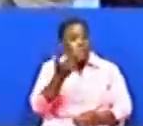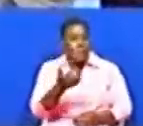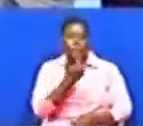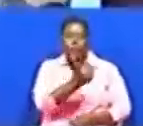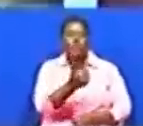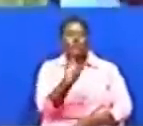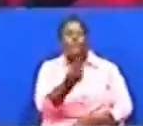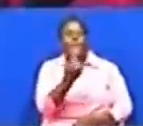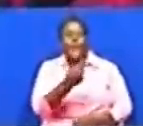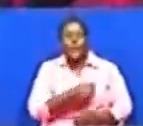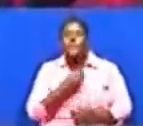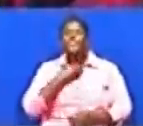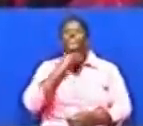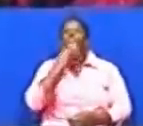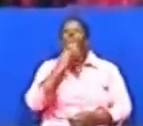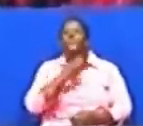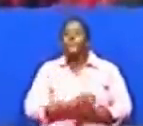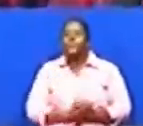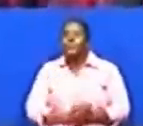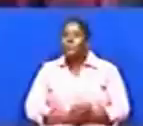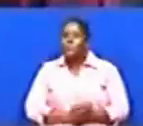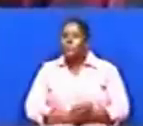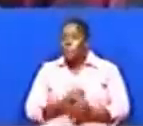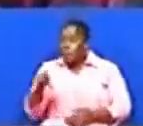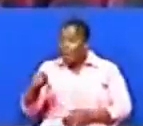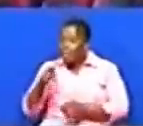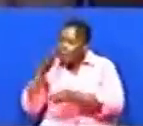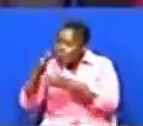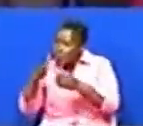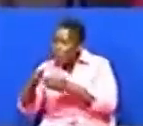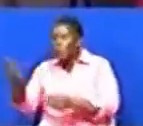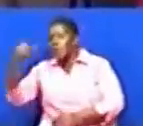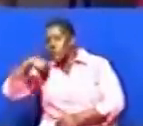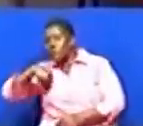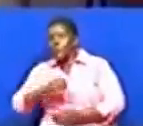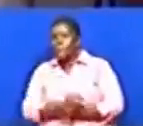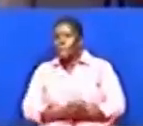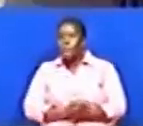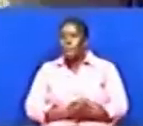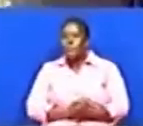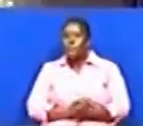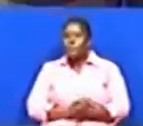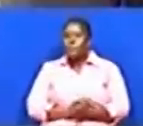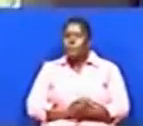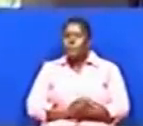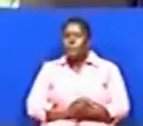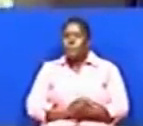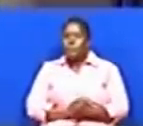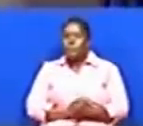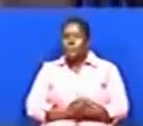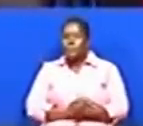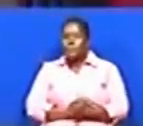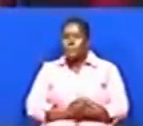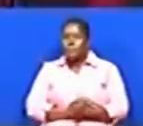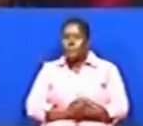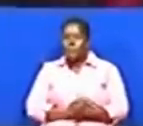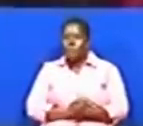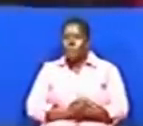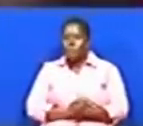Hii ni ya watoto kwenye shingo. Hapa ni kukata na kutafuna.